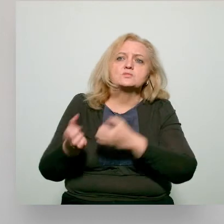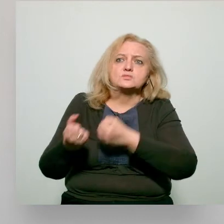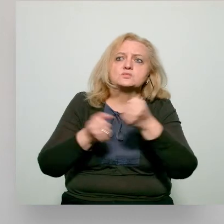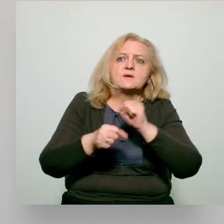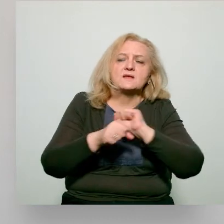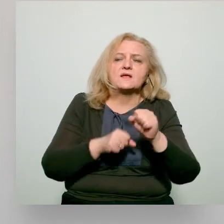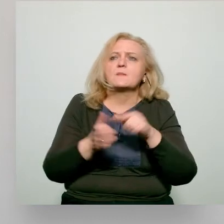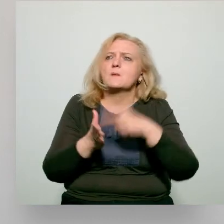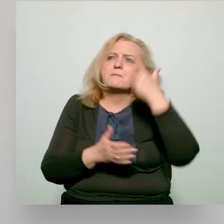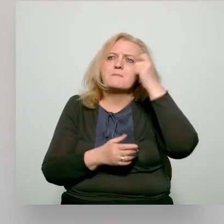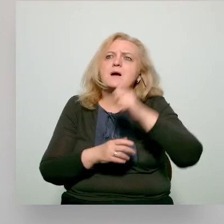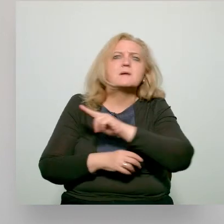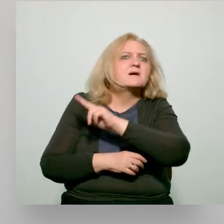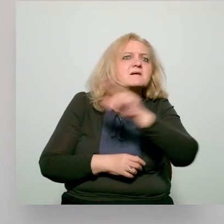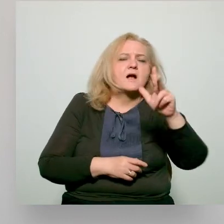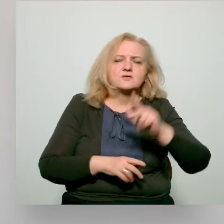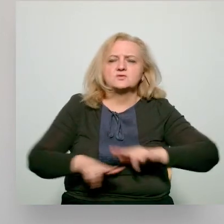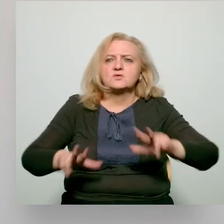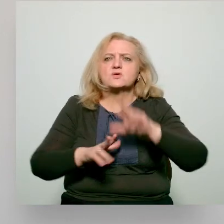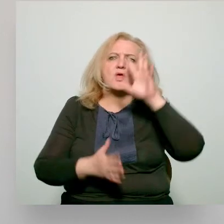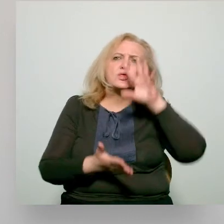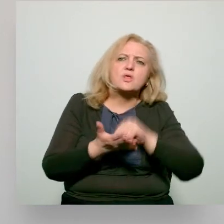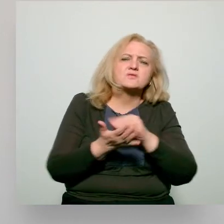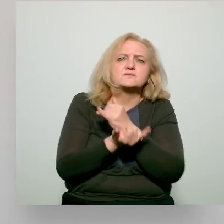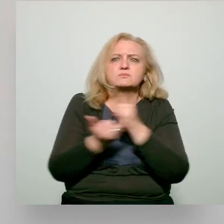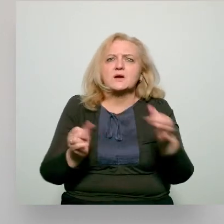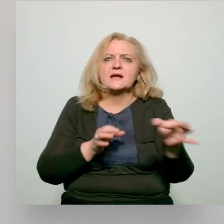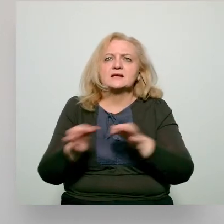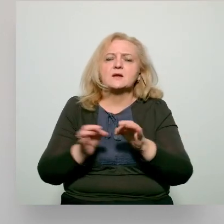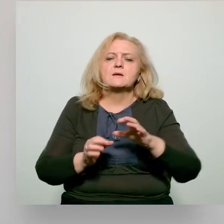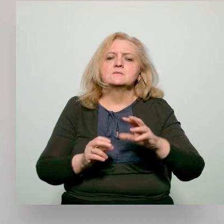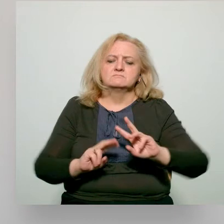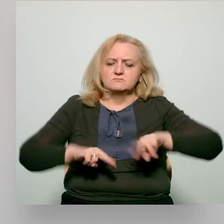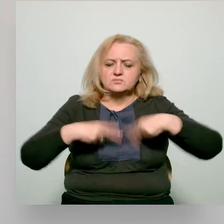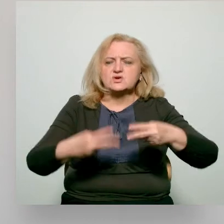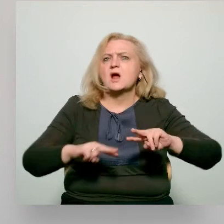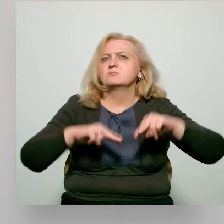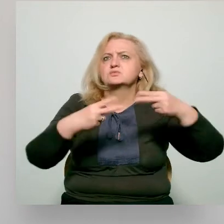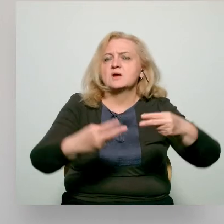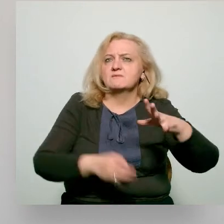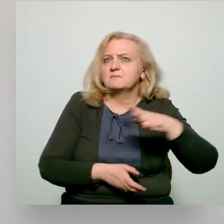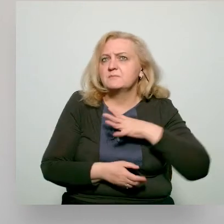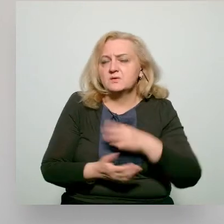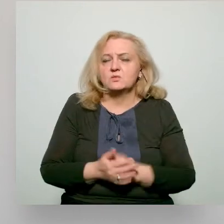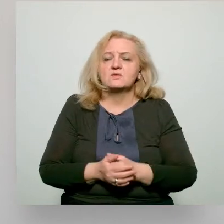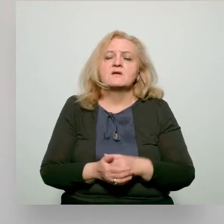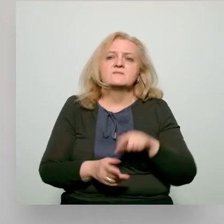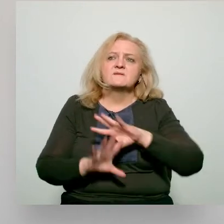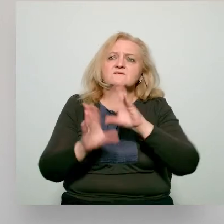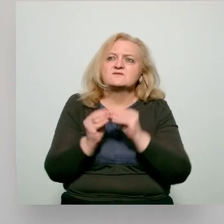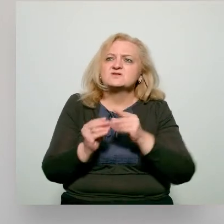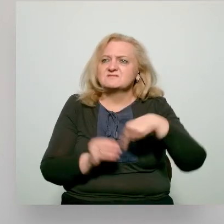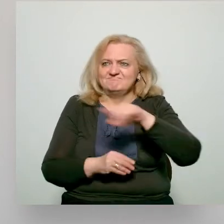pamięć trwała w każdej rodzinie, te doświadczenia historyczne były przekazywane. Organizatorzy tego wszystkiego również zdawali sobie z tego sprawę,